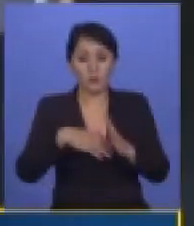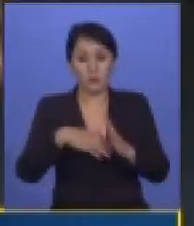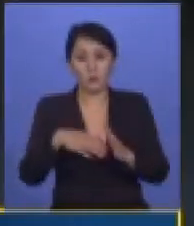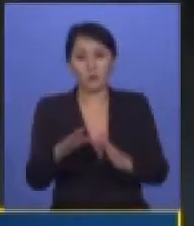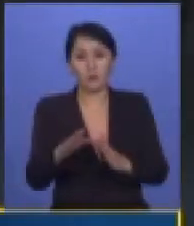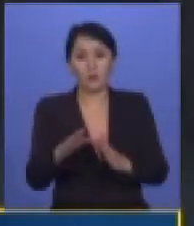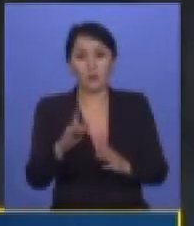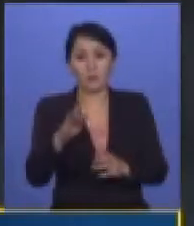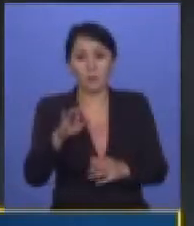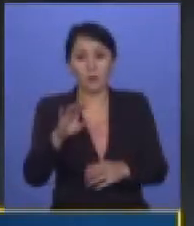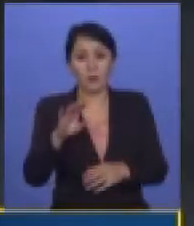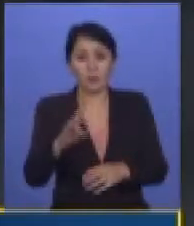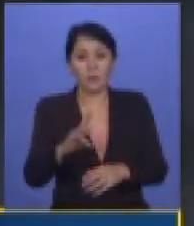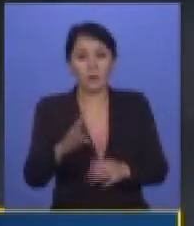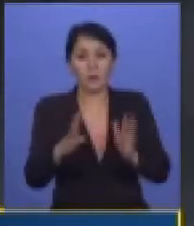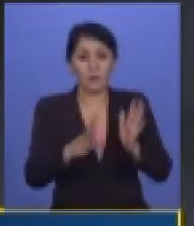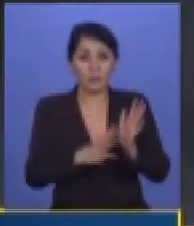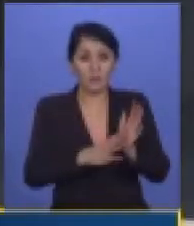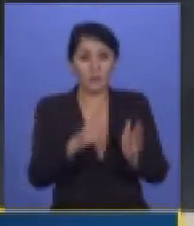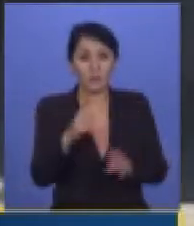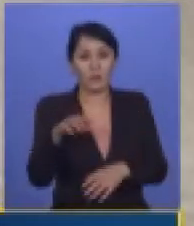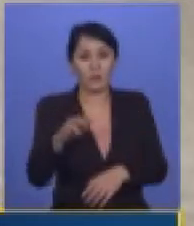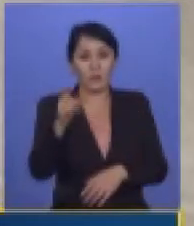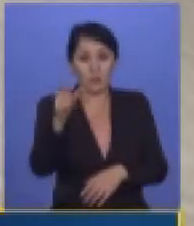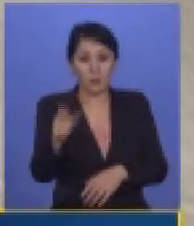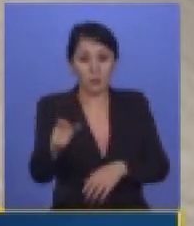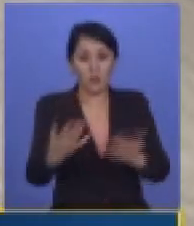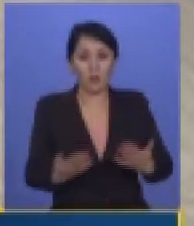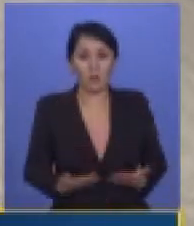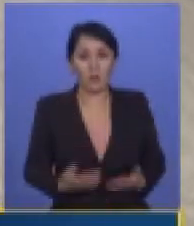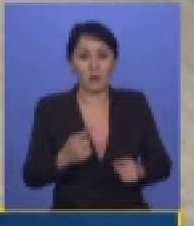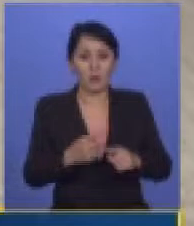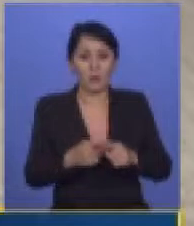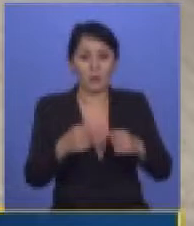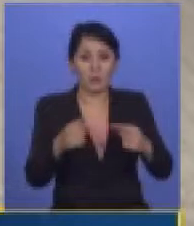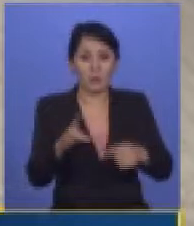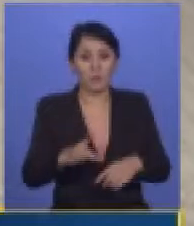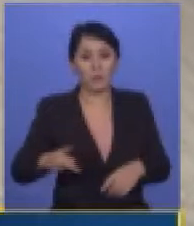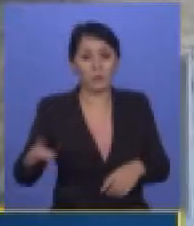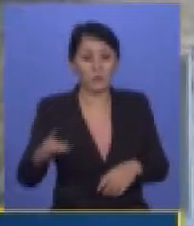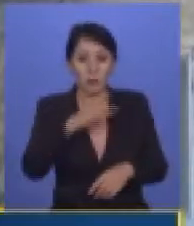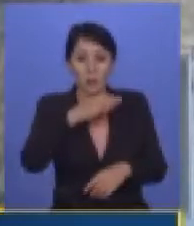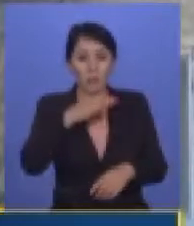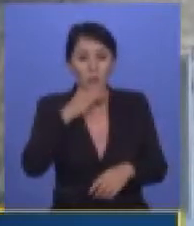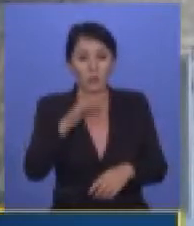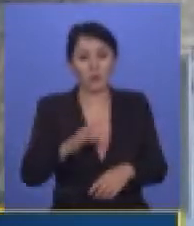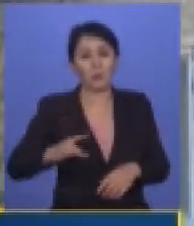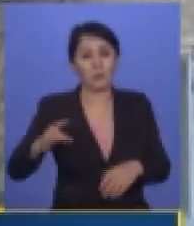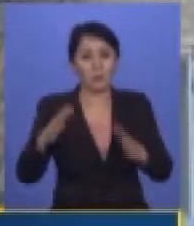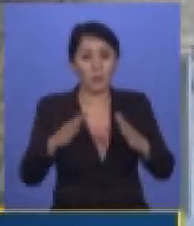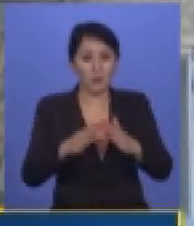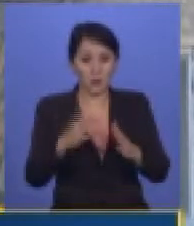мүмкін. Жезқазғанда шамамен 91 мыңға тарта адам тұрады. Ширек ғасырда өңірден өзге аймаққа көшіп кеткендер көбейген. Өңірде тұрғын